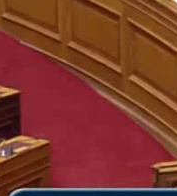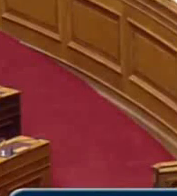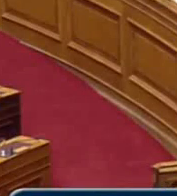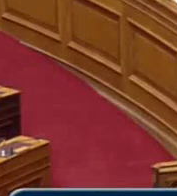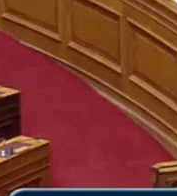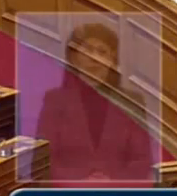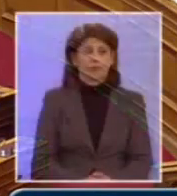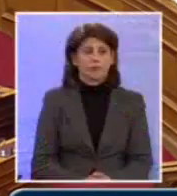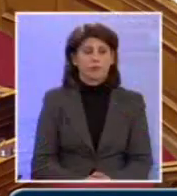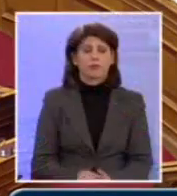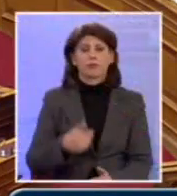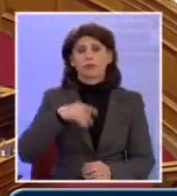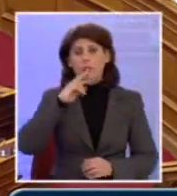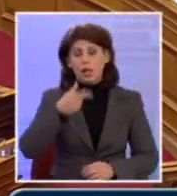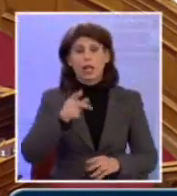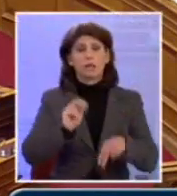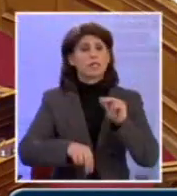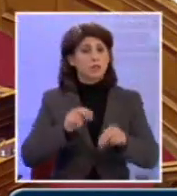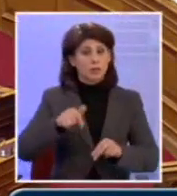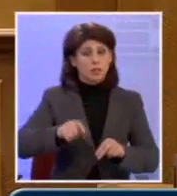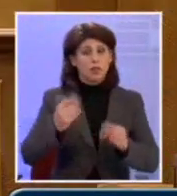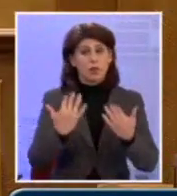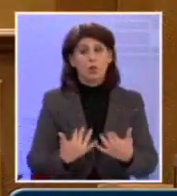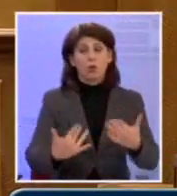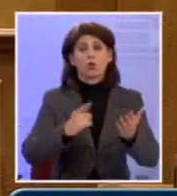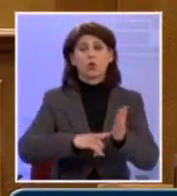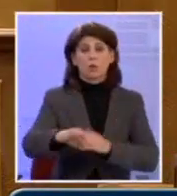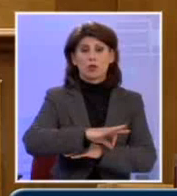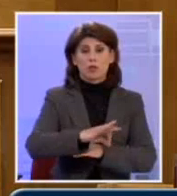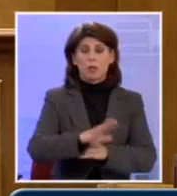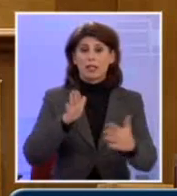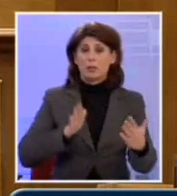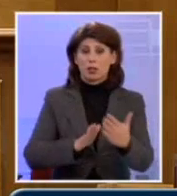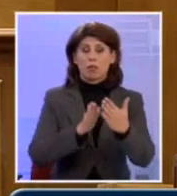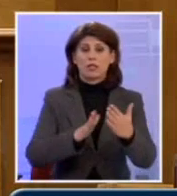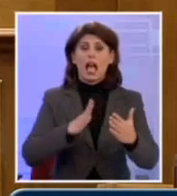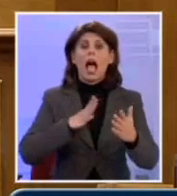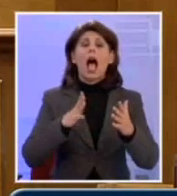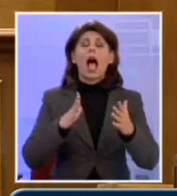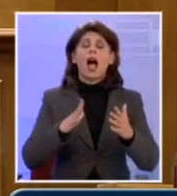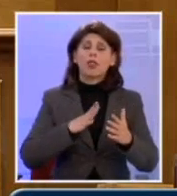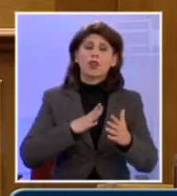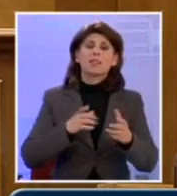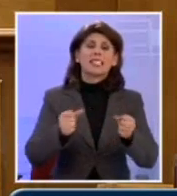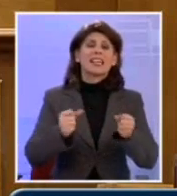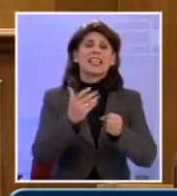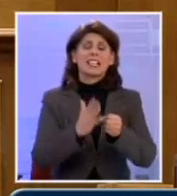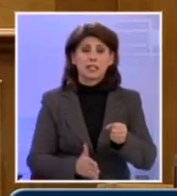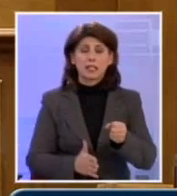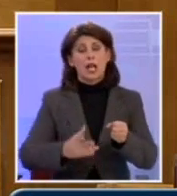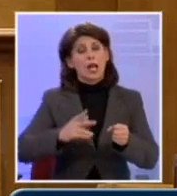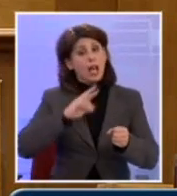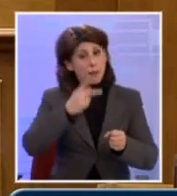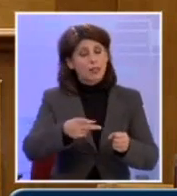Τους απαντάμε ψηφίζοντας σήμερα στη Βουλή το νομοσχέδιο για την αντιμετώπιση ανθρωπιστικής κρίσης. Τους